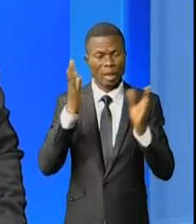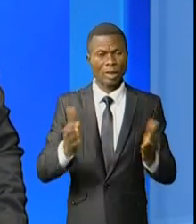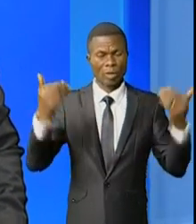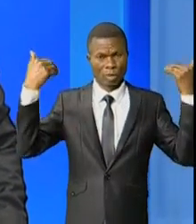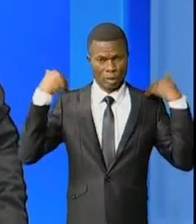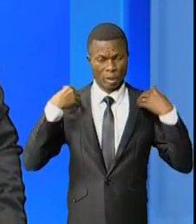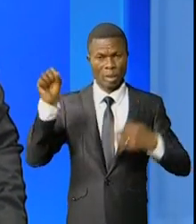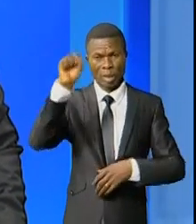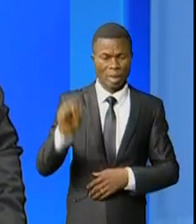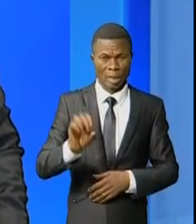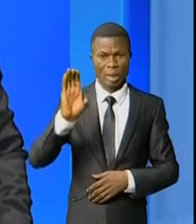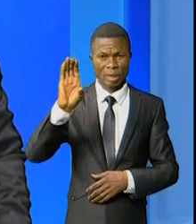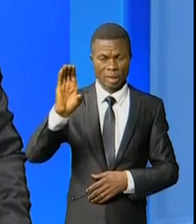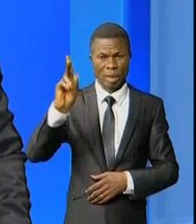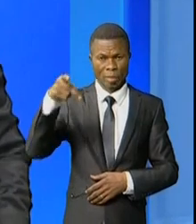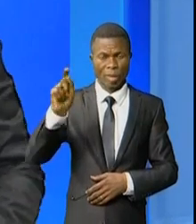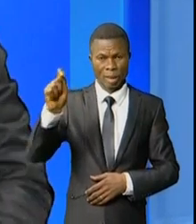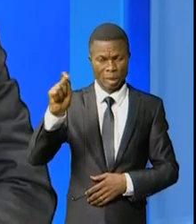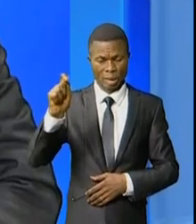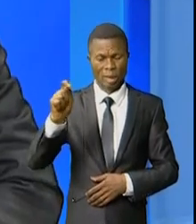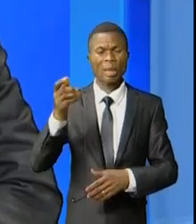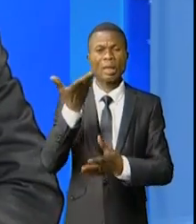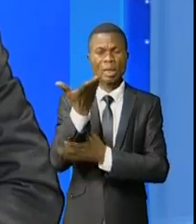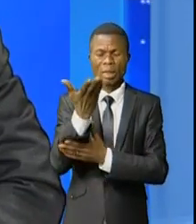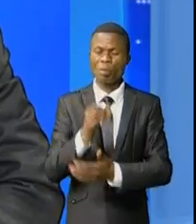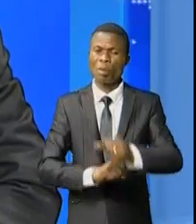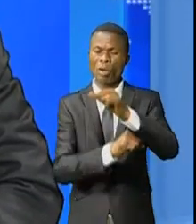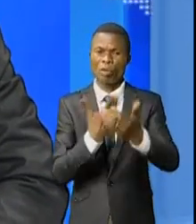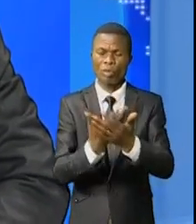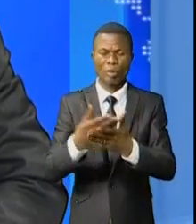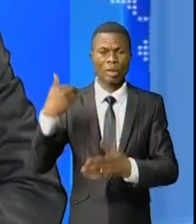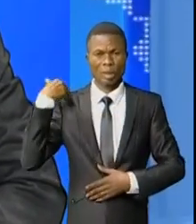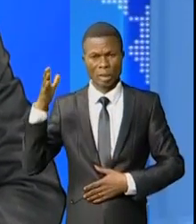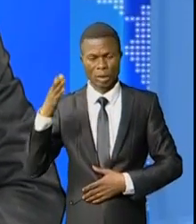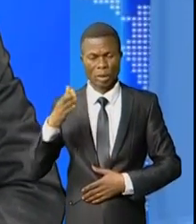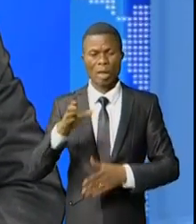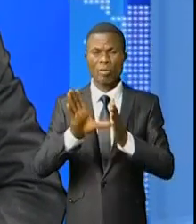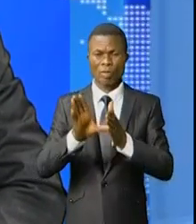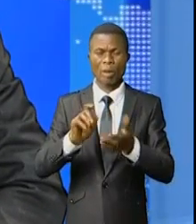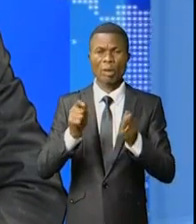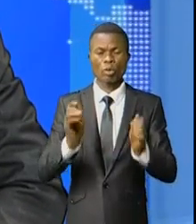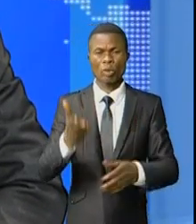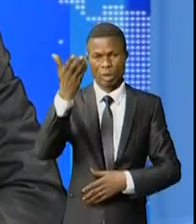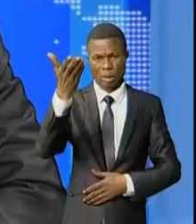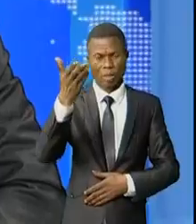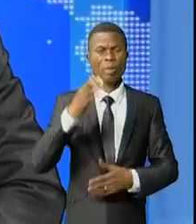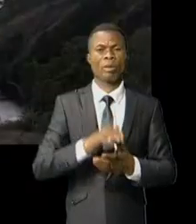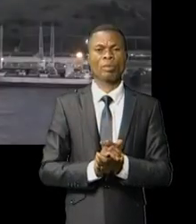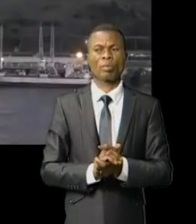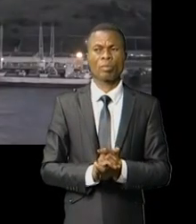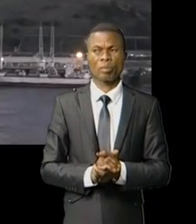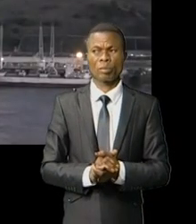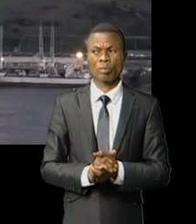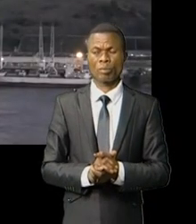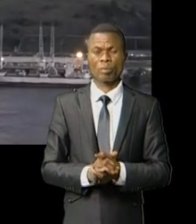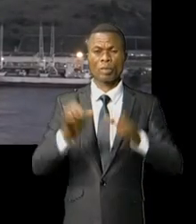de la SCTP appellent à une intervention urgente de l'État. Reportage Angèle Mabiala. La société commerciale